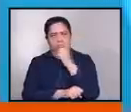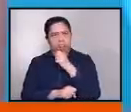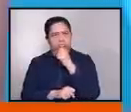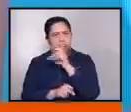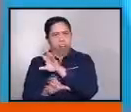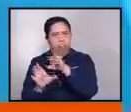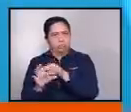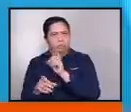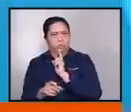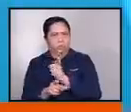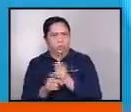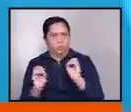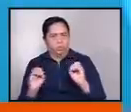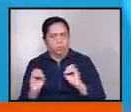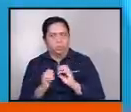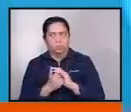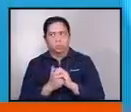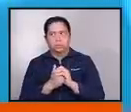siyang kinalaman.